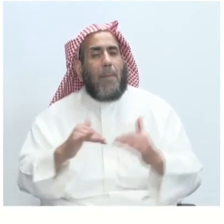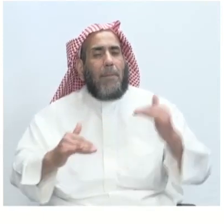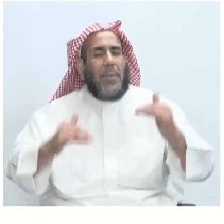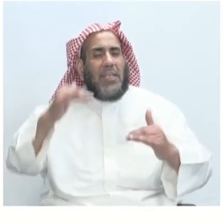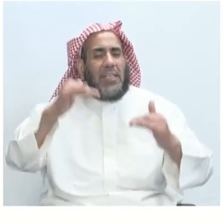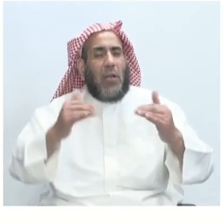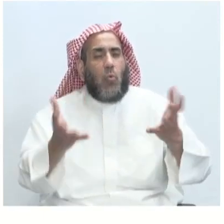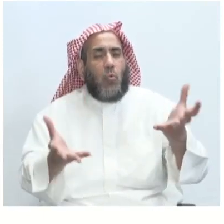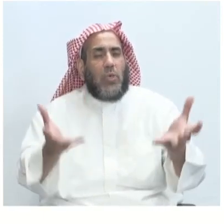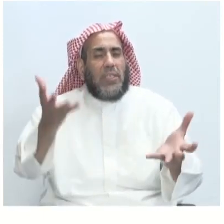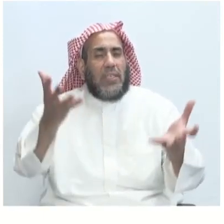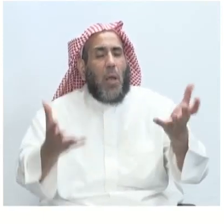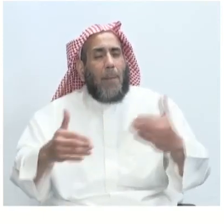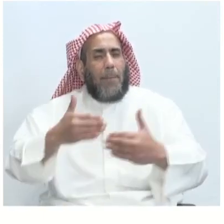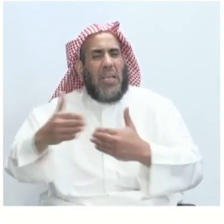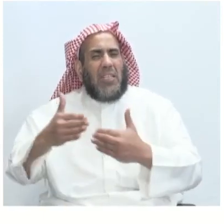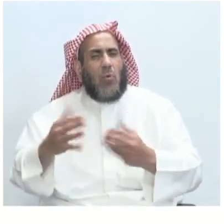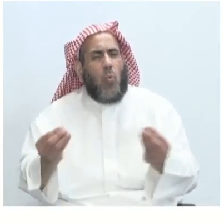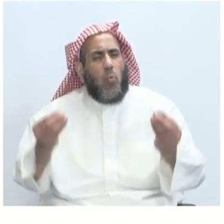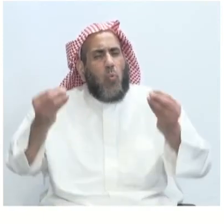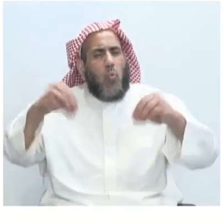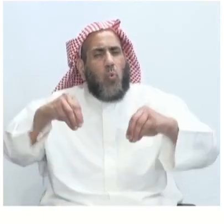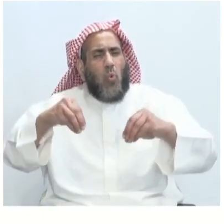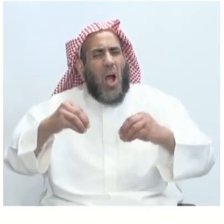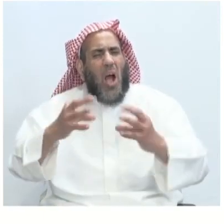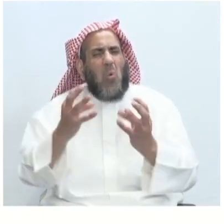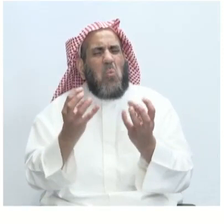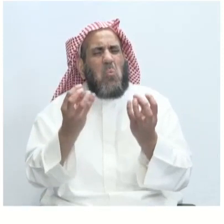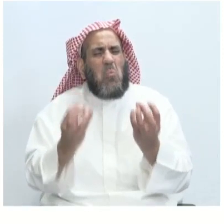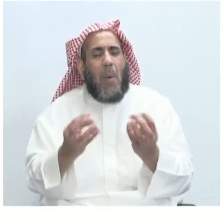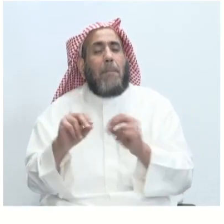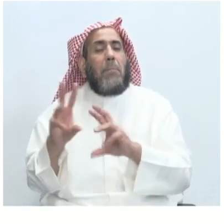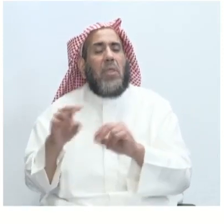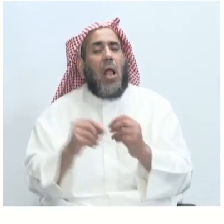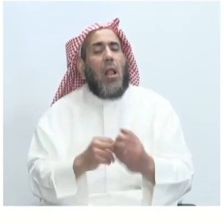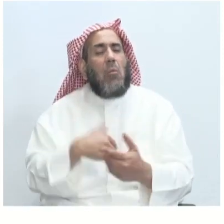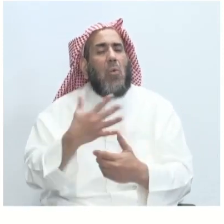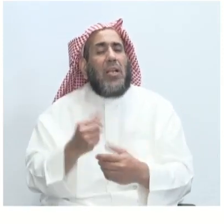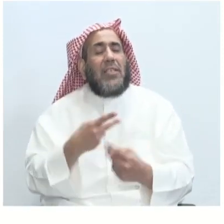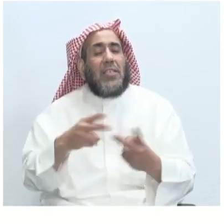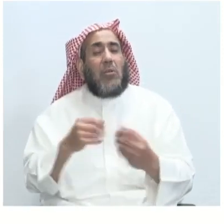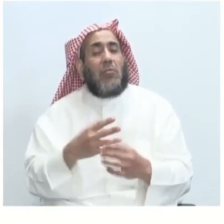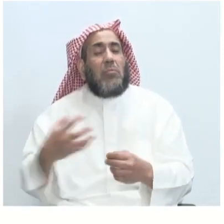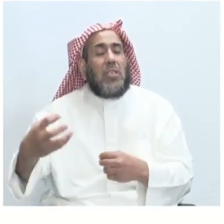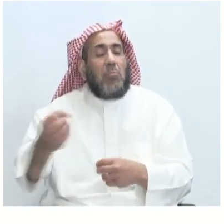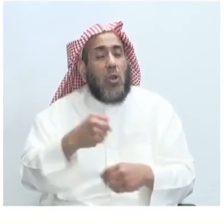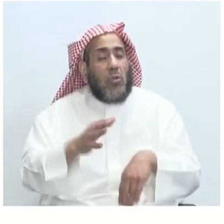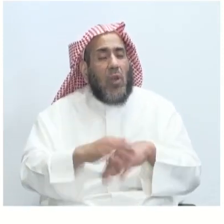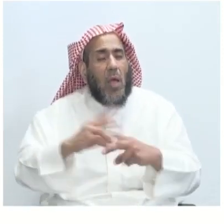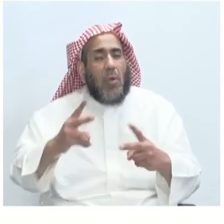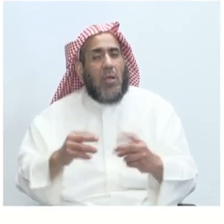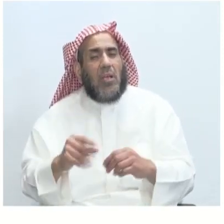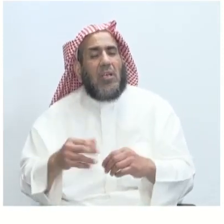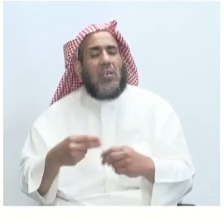واتزان بعيدا عن الاسراف والتقتير مثال من الممكن ان تسمح الام بتملك طفلها لعابه